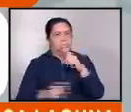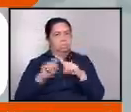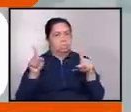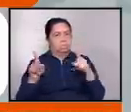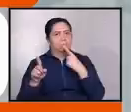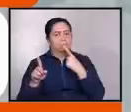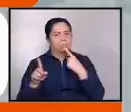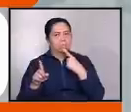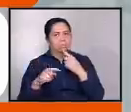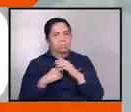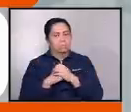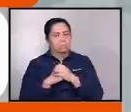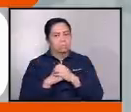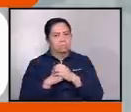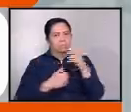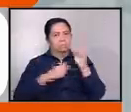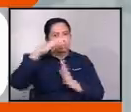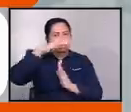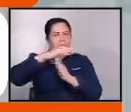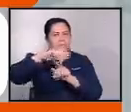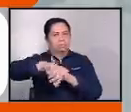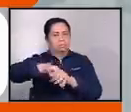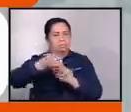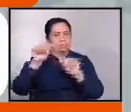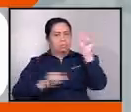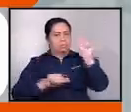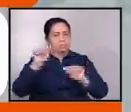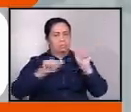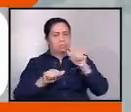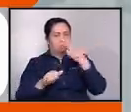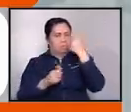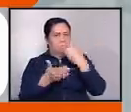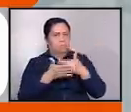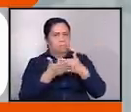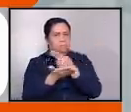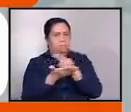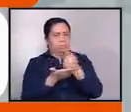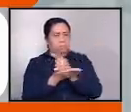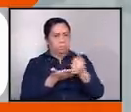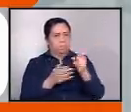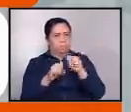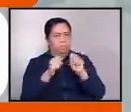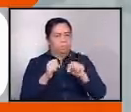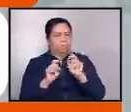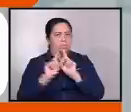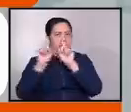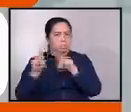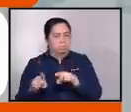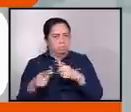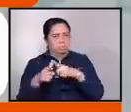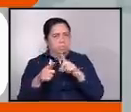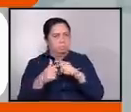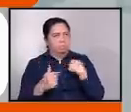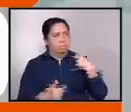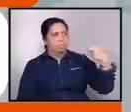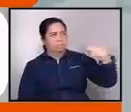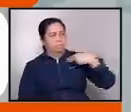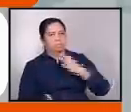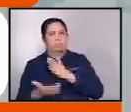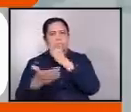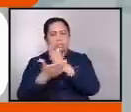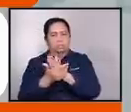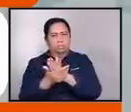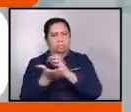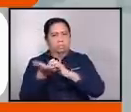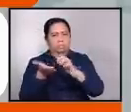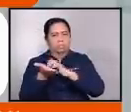po, yung may cut-off po kasi yung assessment, kasi Holy Week na po yun, kaya kailangan ko po doon pumunta. Tapos pinapunta niya pa po ako sa